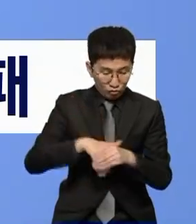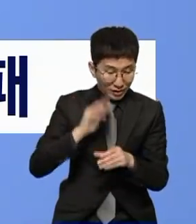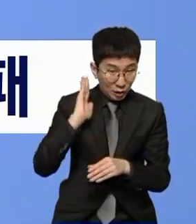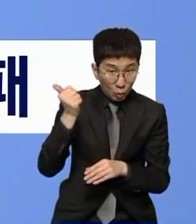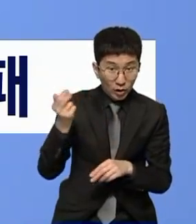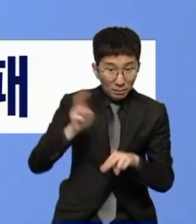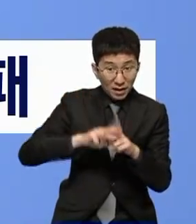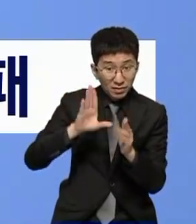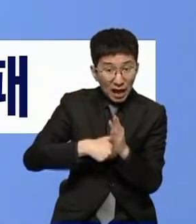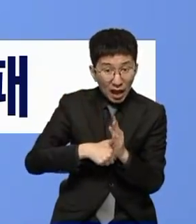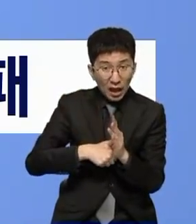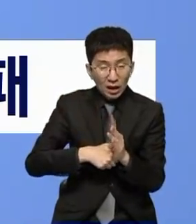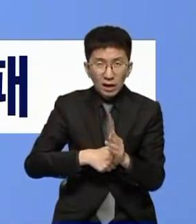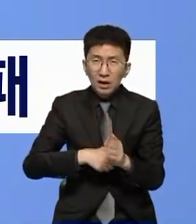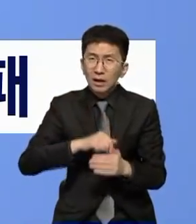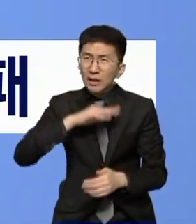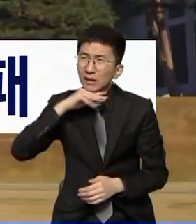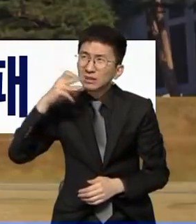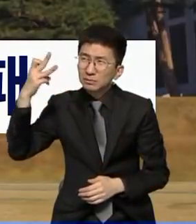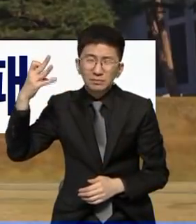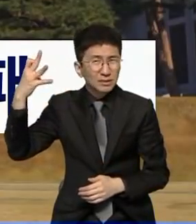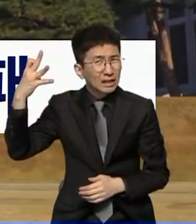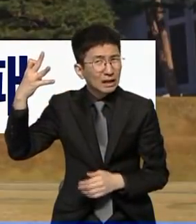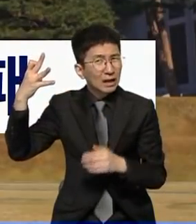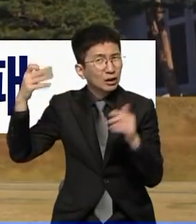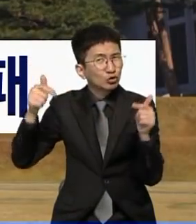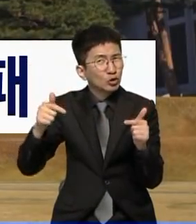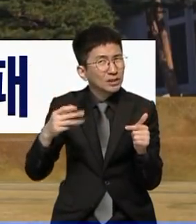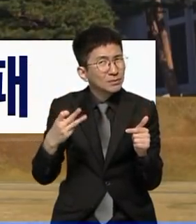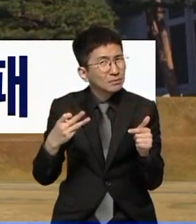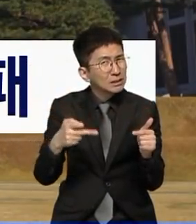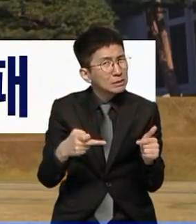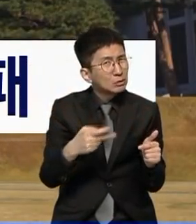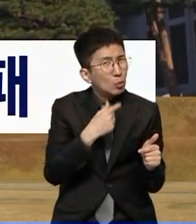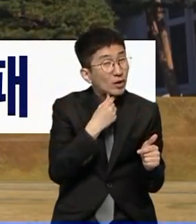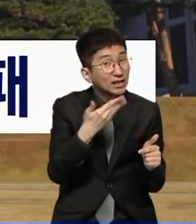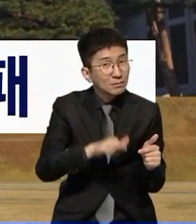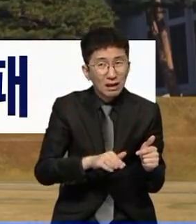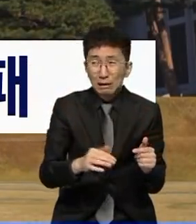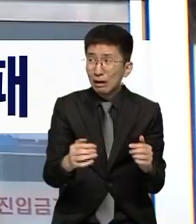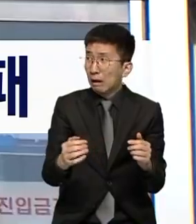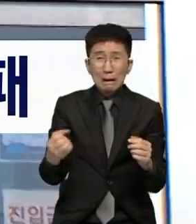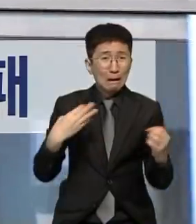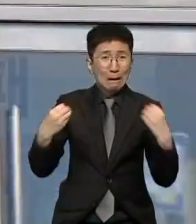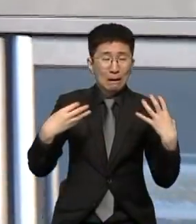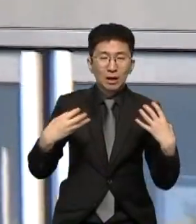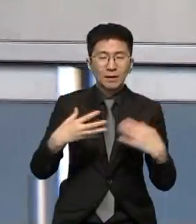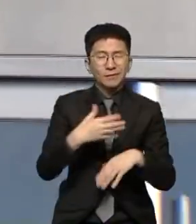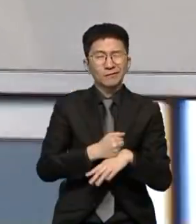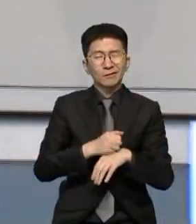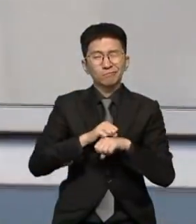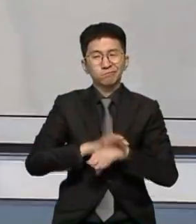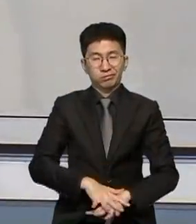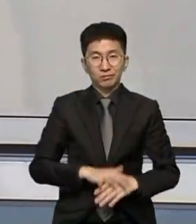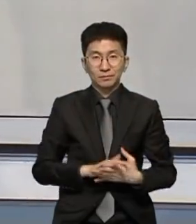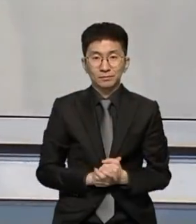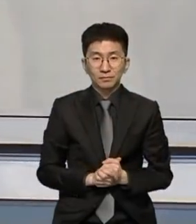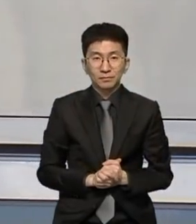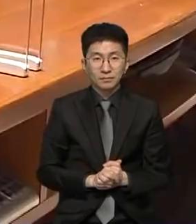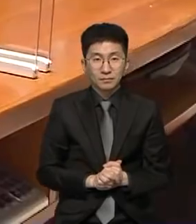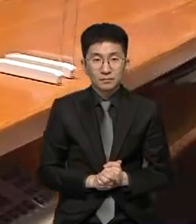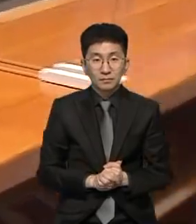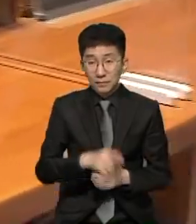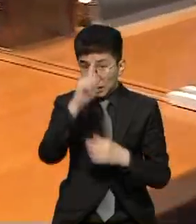초기 시도됐다가 신중한 접근을 요구하는 여론에 부딪혀 흐지부지 된 적이 있습니다. 정부와 국회 모두